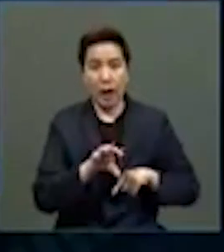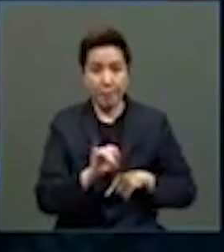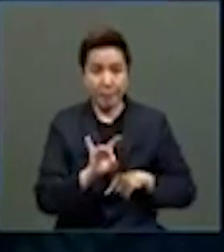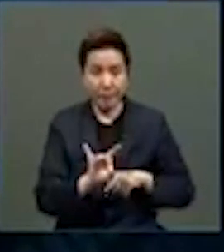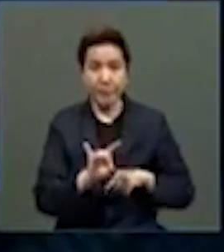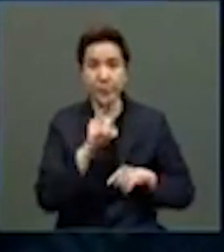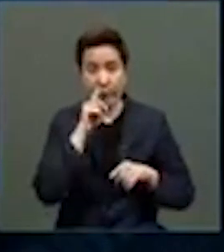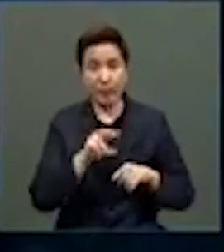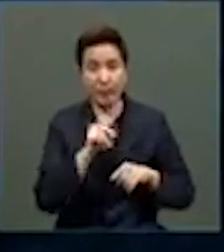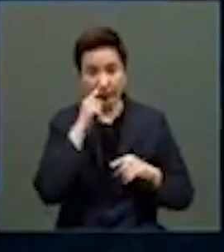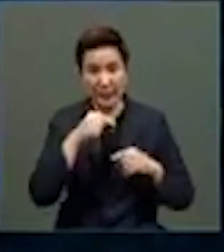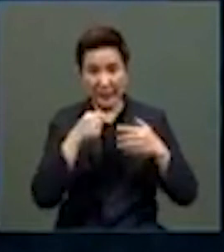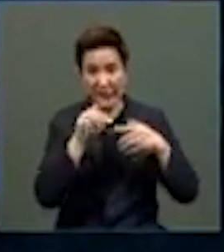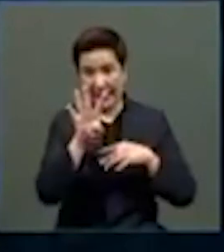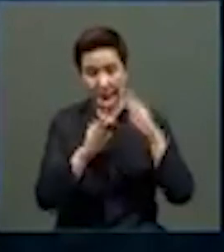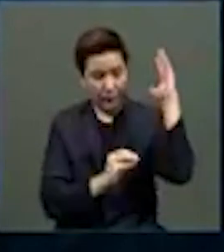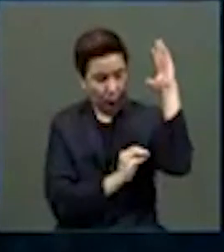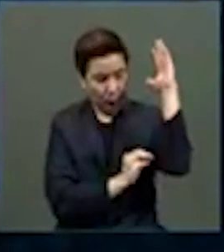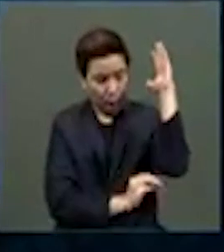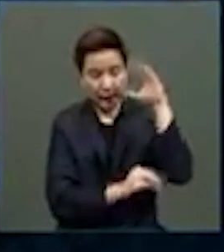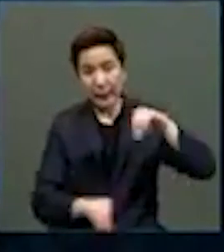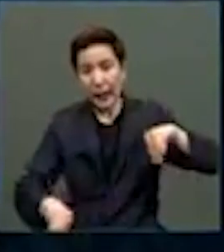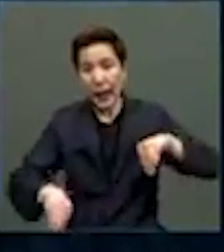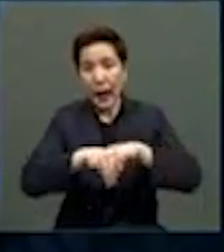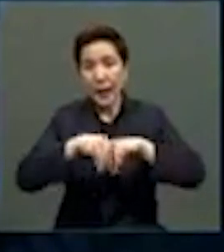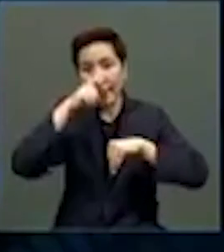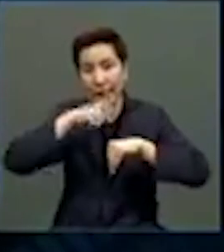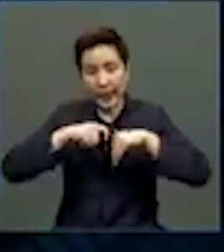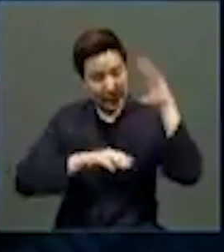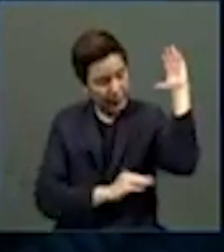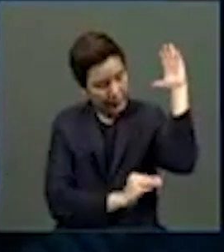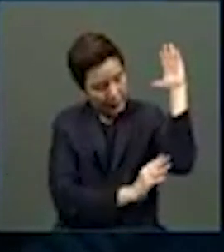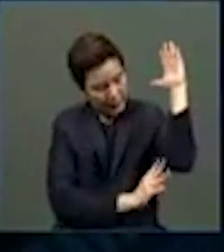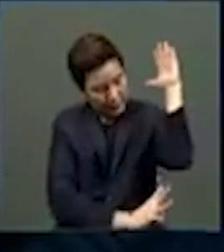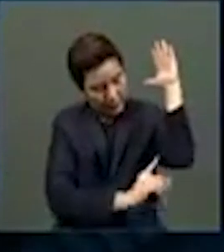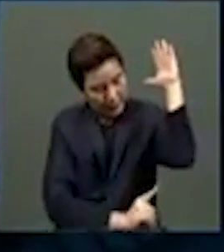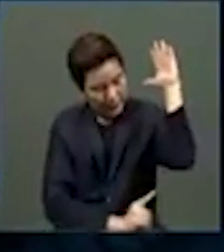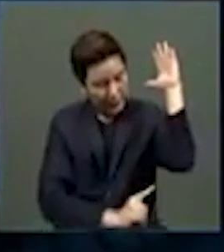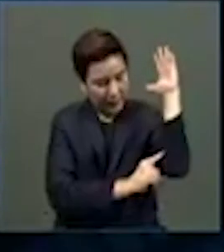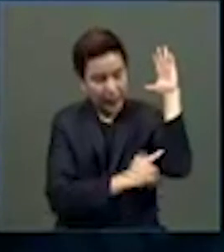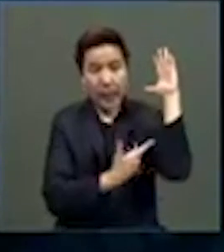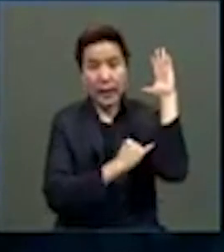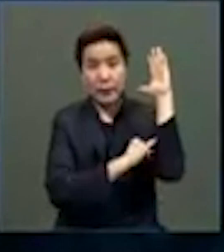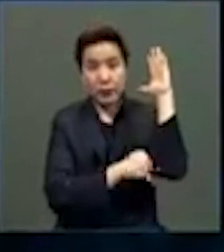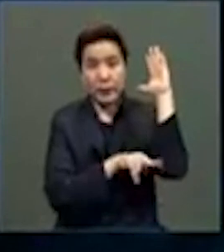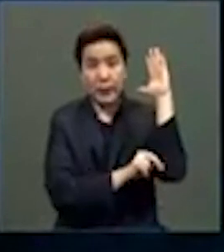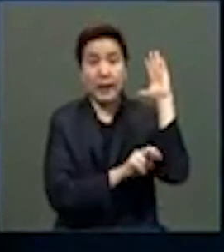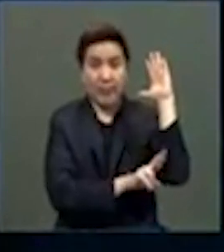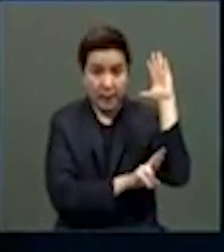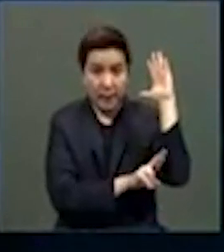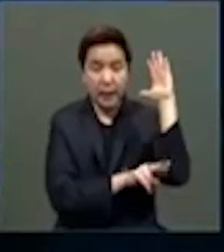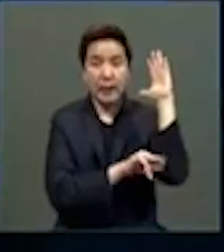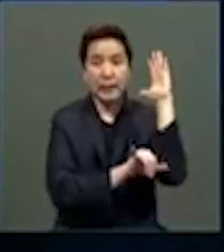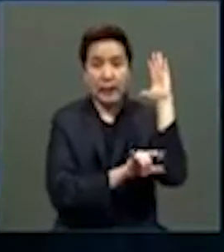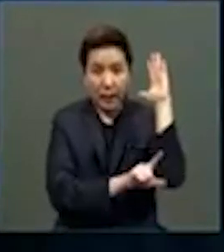ซึ่งทั้ง 4รัฐนี้ค่ะก็ติดต่อกับชายแดนของประเทศไทยนะคะใน 4จังหวัดได้แก่นราธิวาส